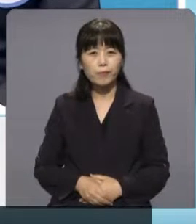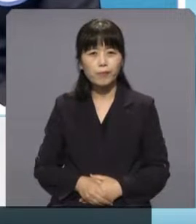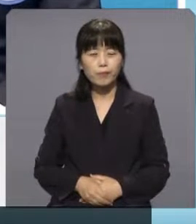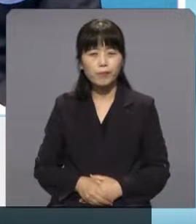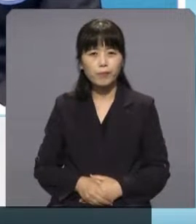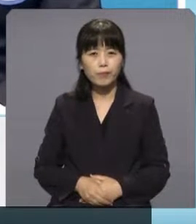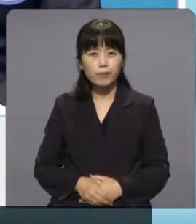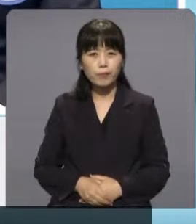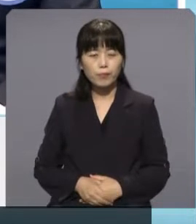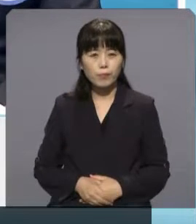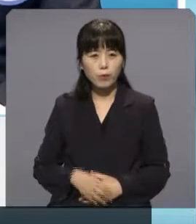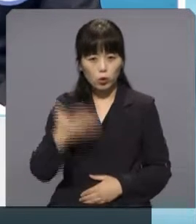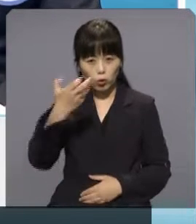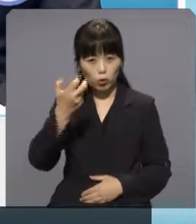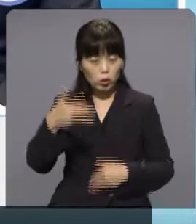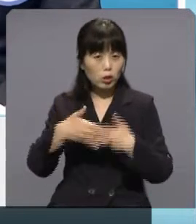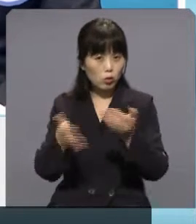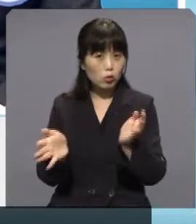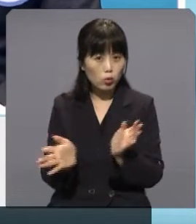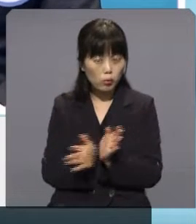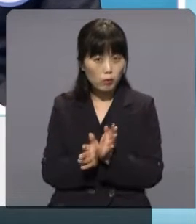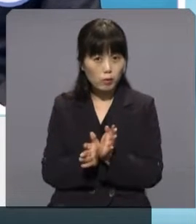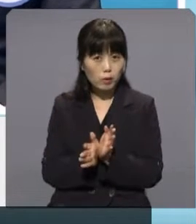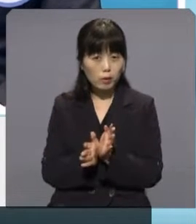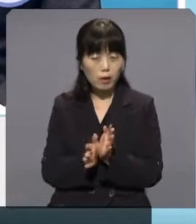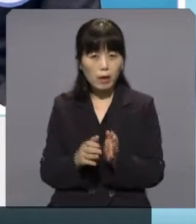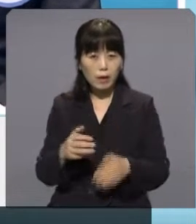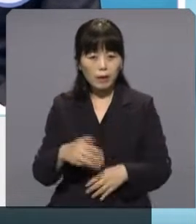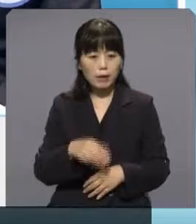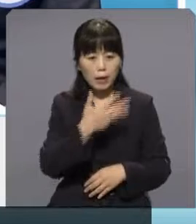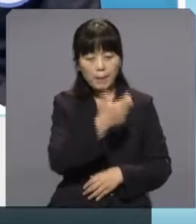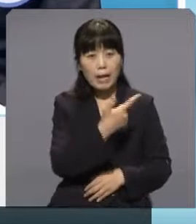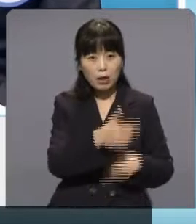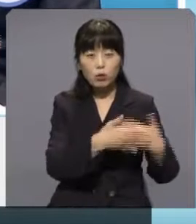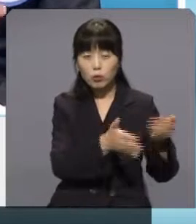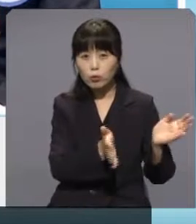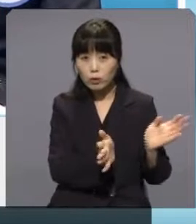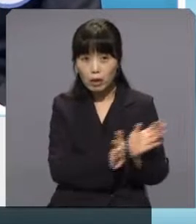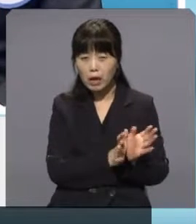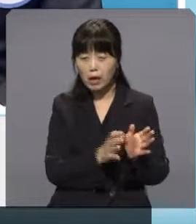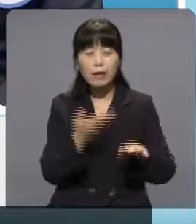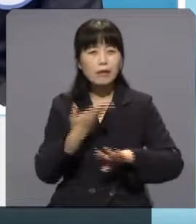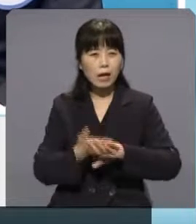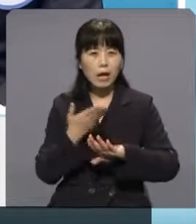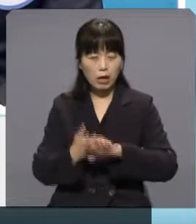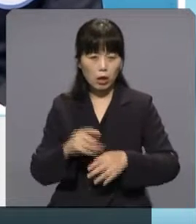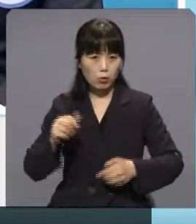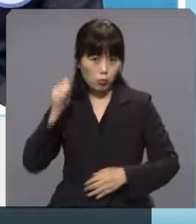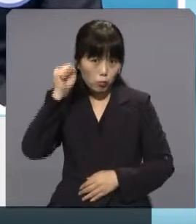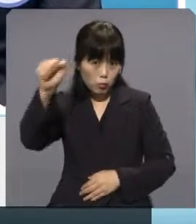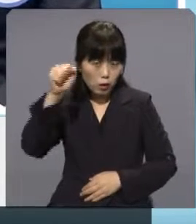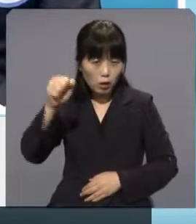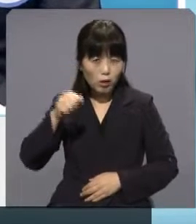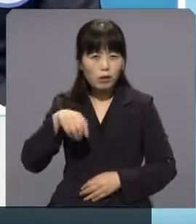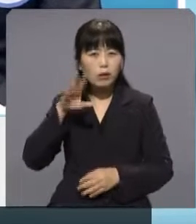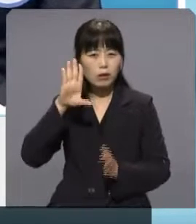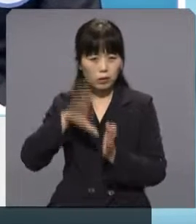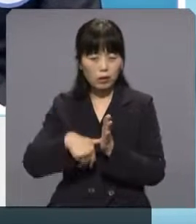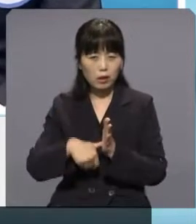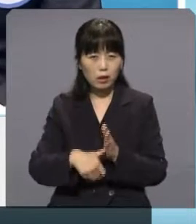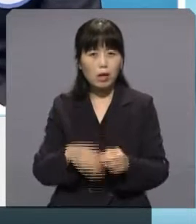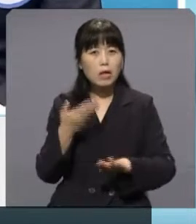보였는데 97그룹이 어찌됐건 뭐 기존의 86세대하고 우린 다르다라고 지금 선언하고 나선 네. 상태잖아요. 그렇다라고